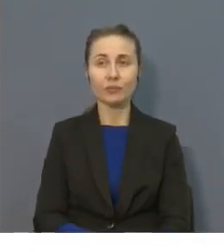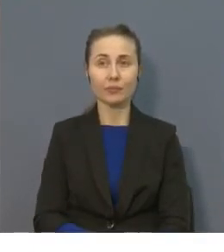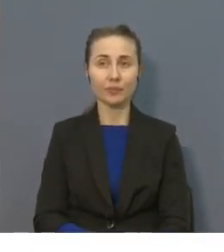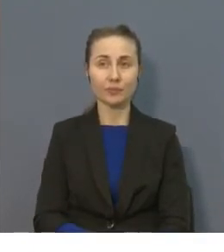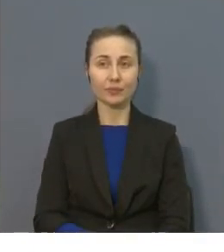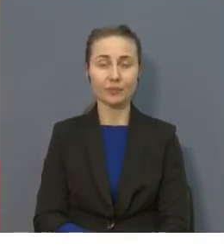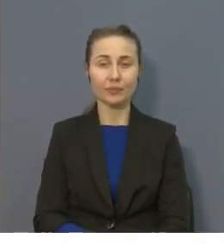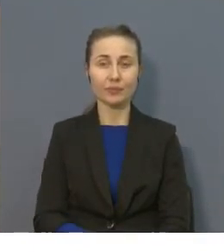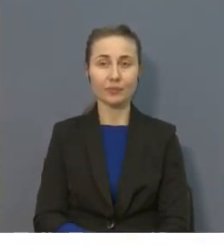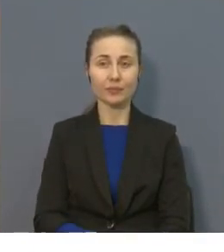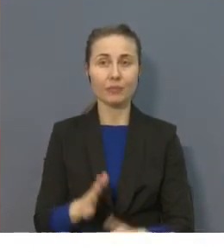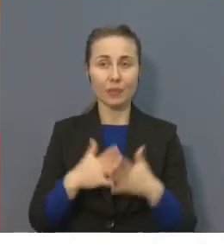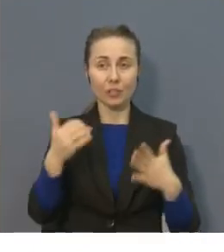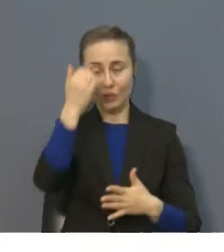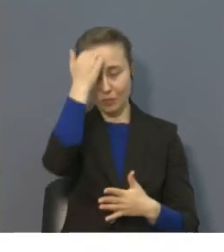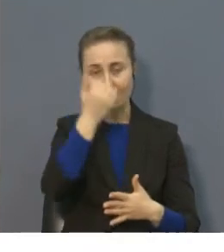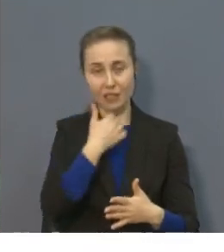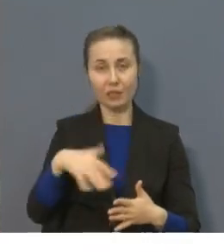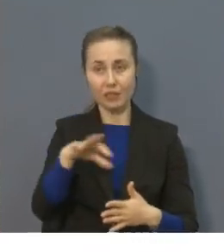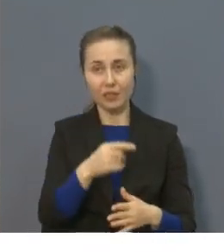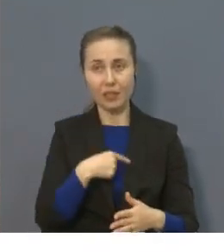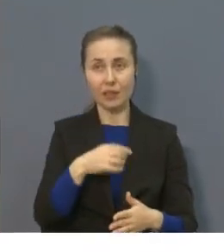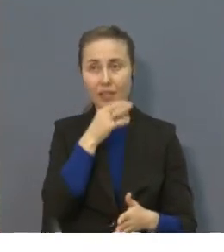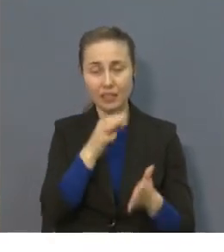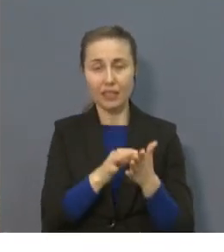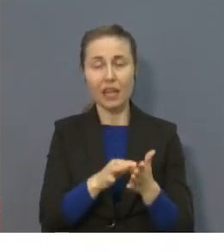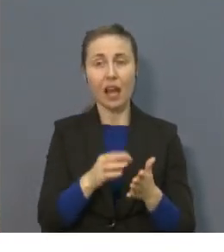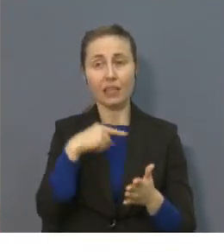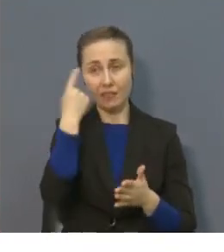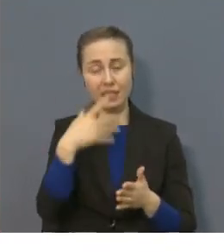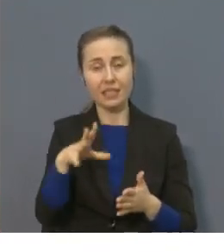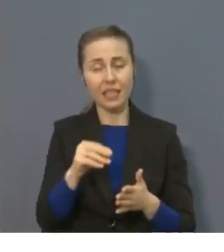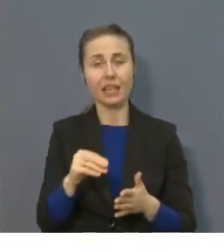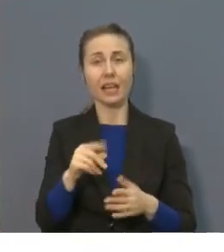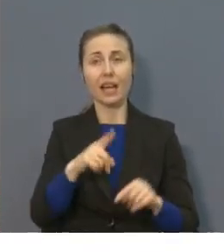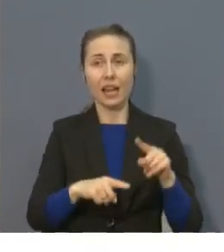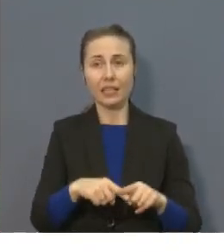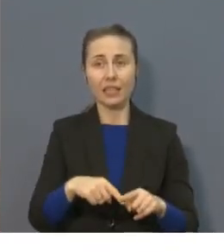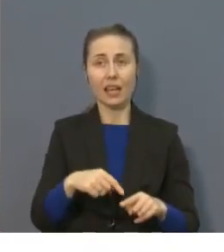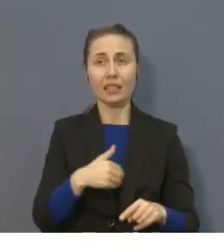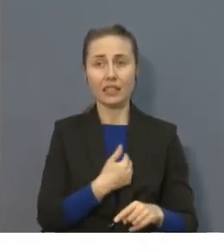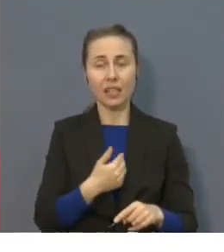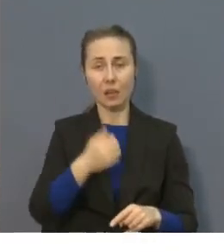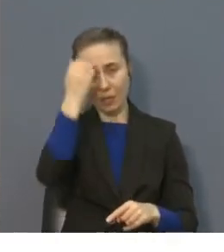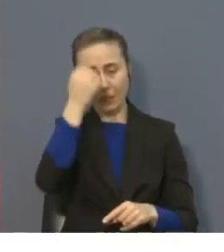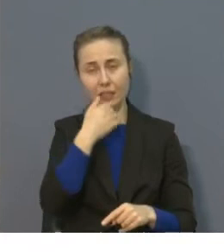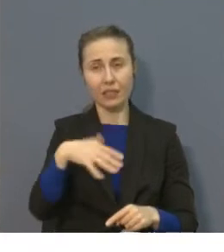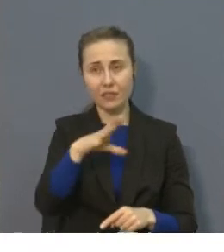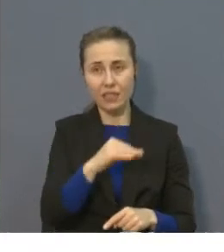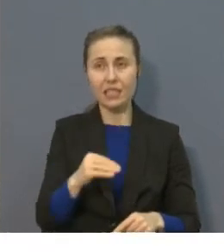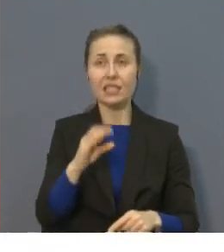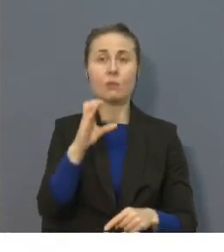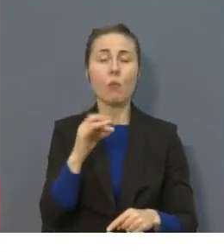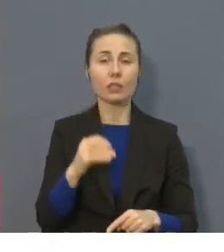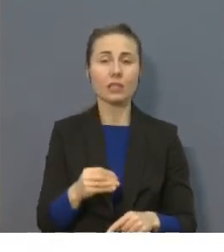алғысымызды айтамыз. Я от лица всех родителей. Ата-аналардың атынан демеушілерге алғысымды айтқым келеді. Біздің балаларымызға мереке ұйымдастырып